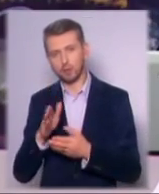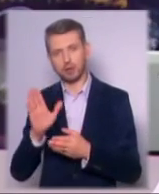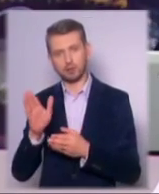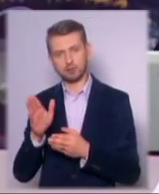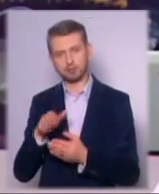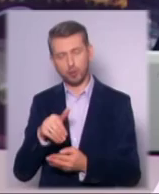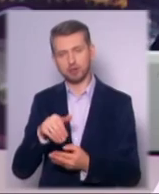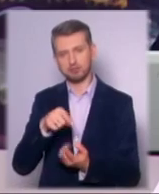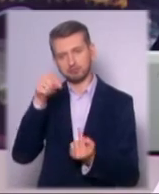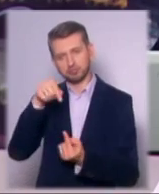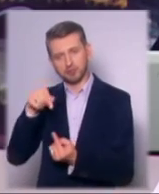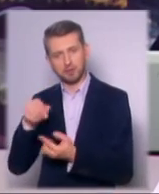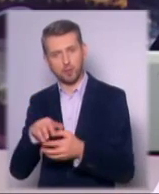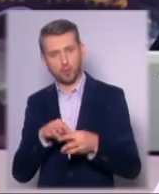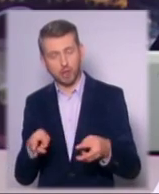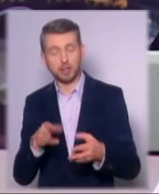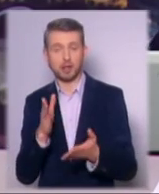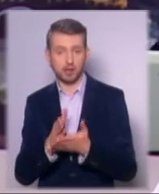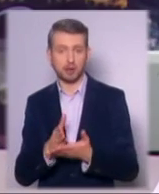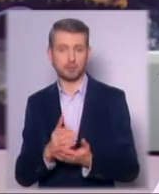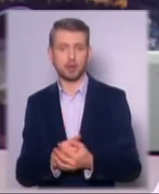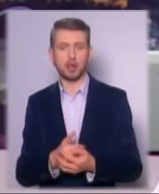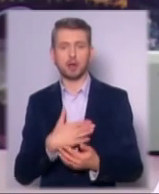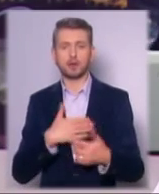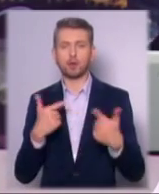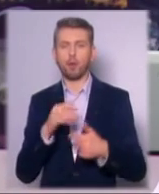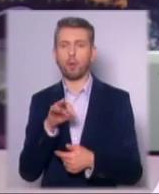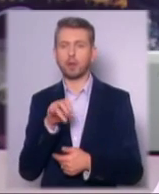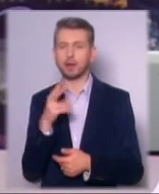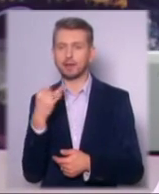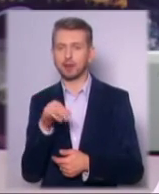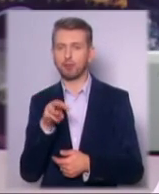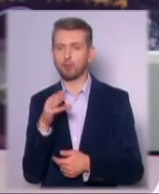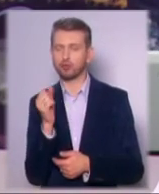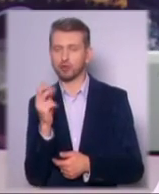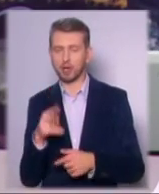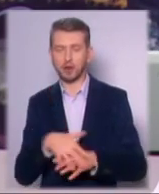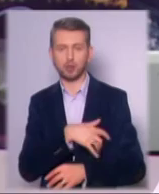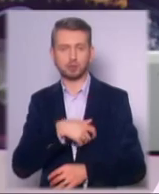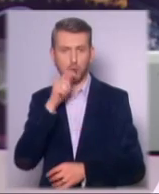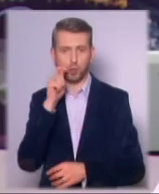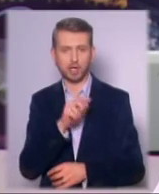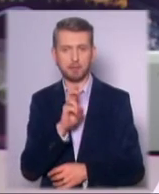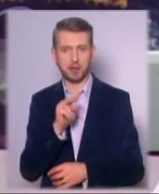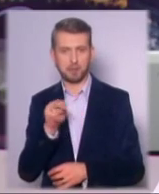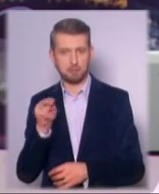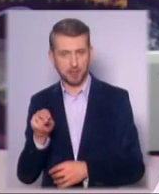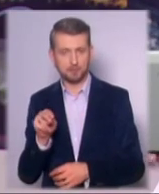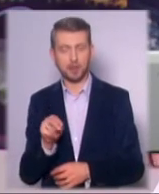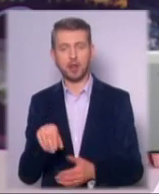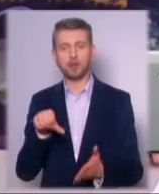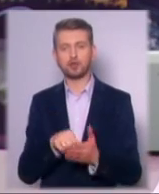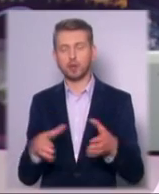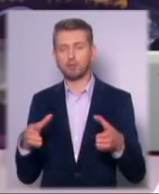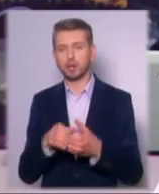уряд, є про що поговорити. Отже, нашим гостем буде Олексій Мушак, народний депутат України, член депутатської фракції партії «Блок» Петра Порошенка, член